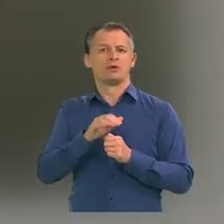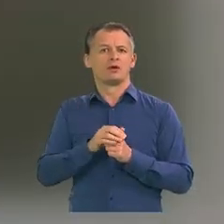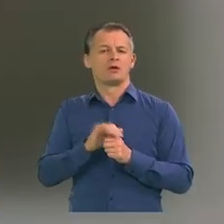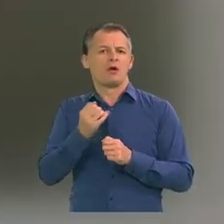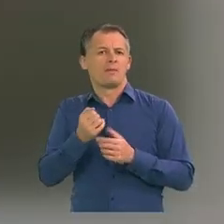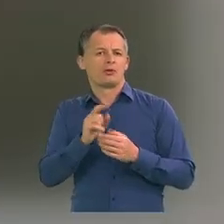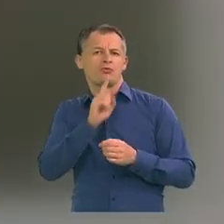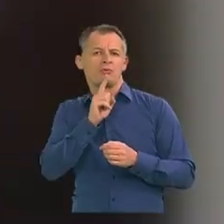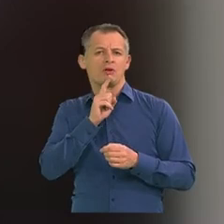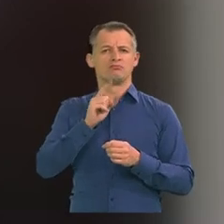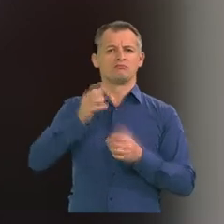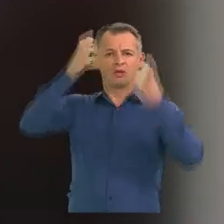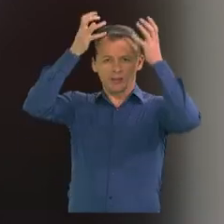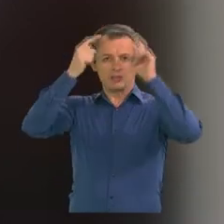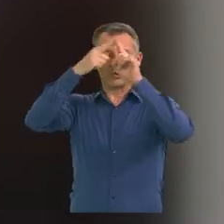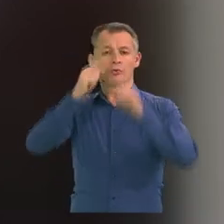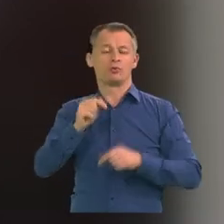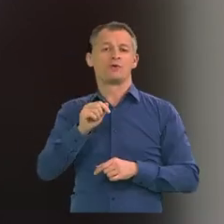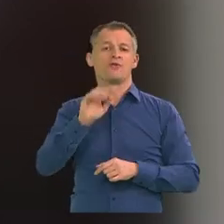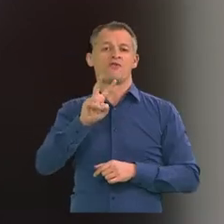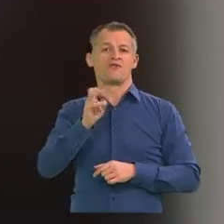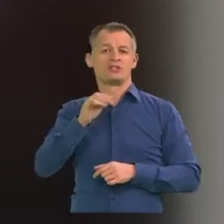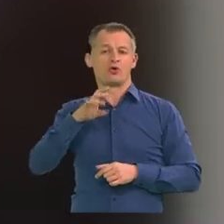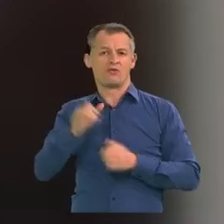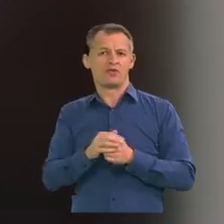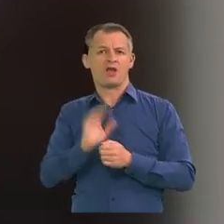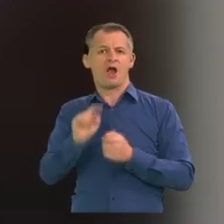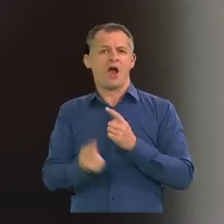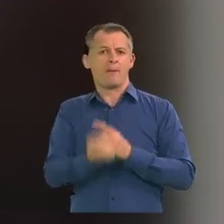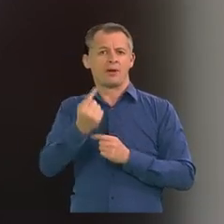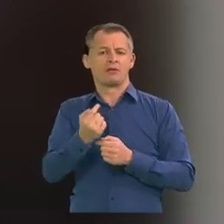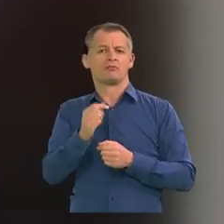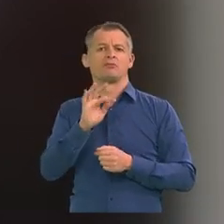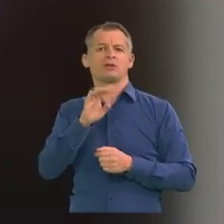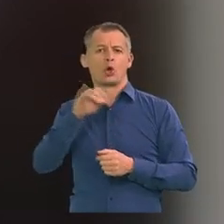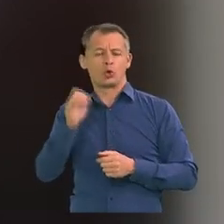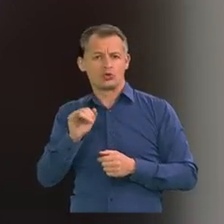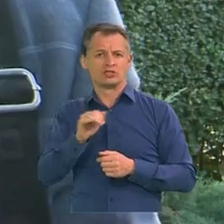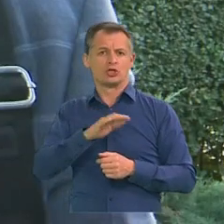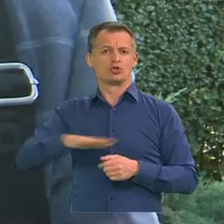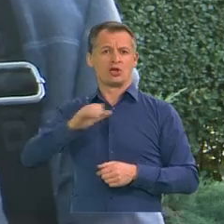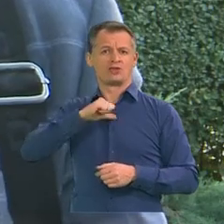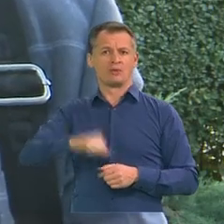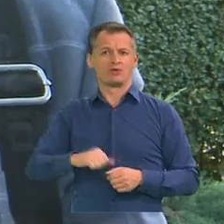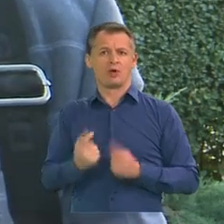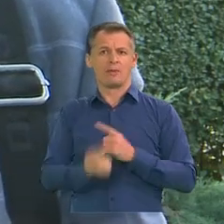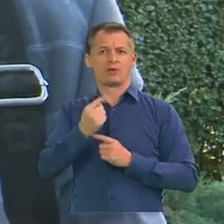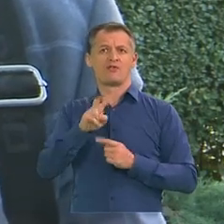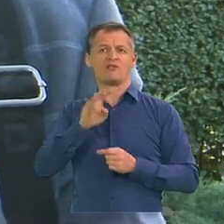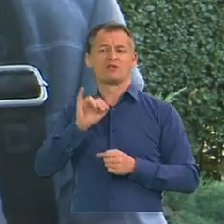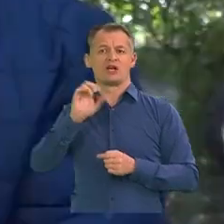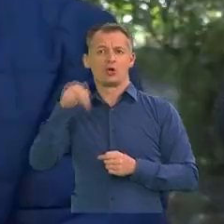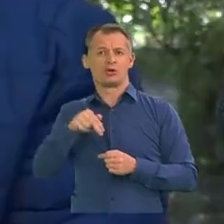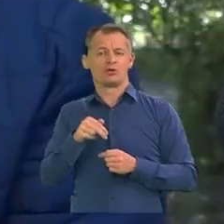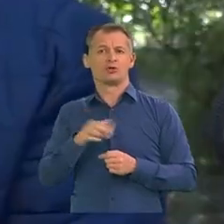în alt preasfințitul Calenic, al Argeșului și Mușcelului, apare în alt preasfințitul Teodosie, al Tomisului, apare preasfințitul Visarion, al